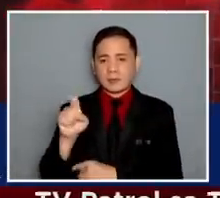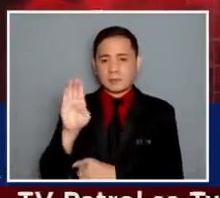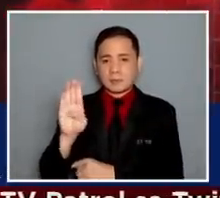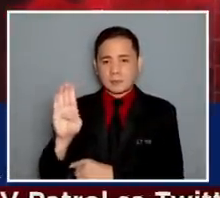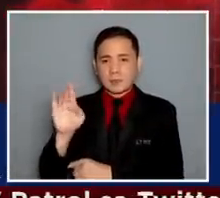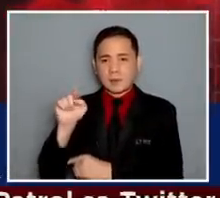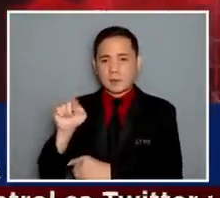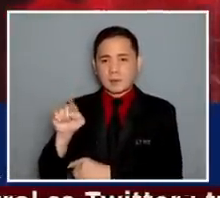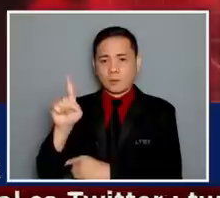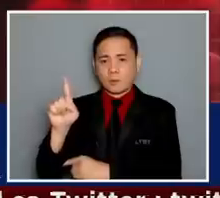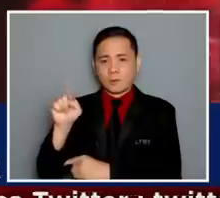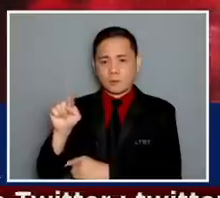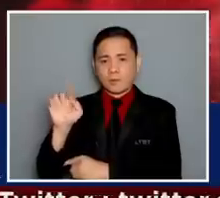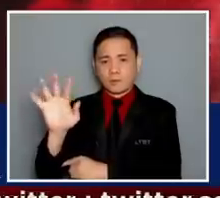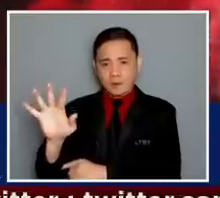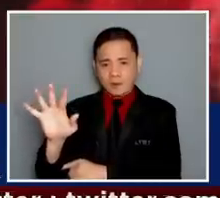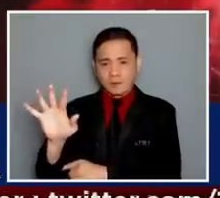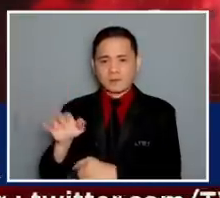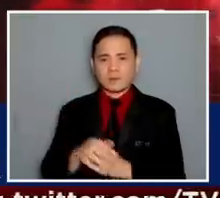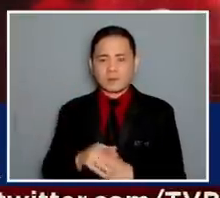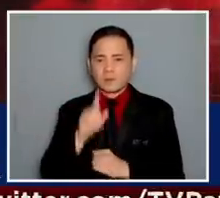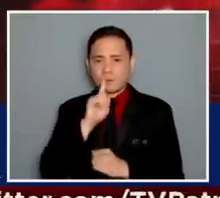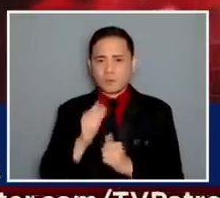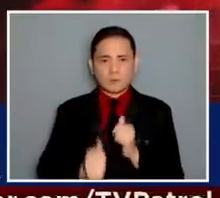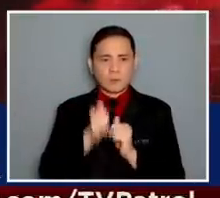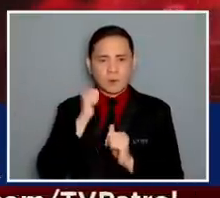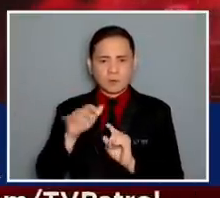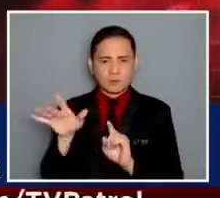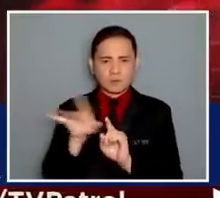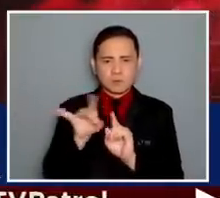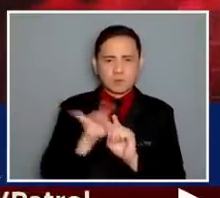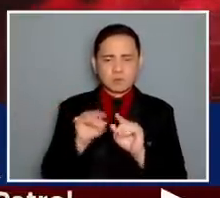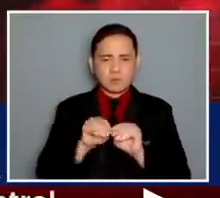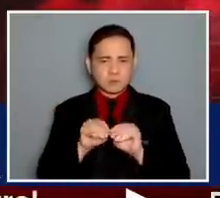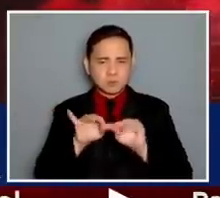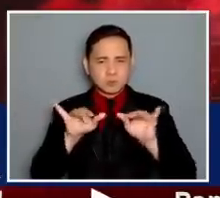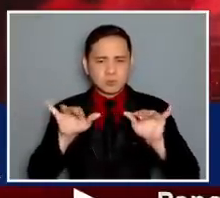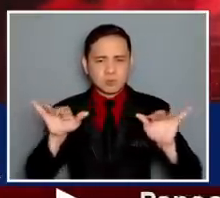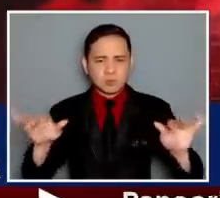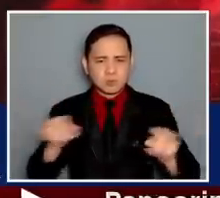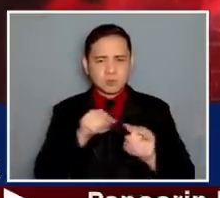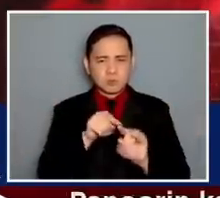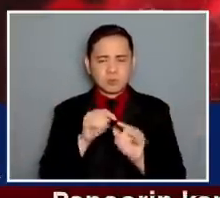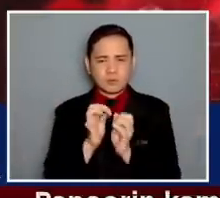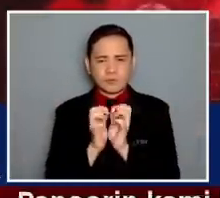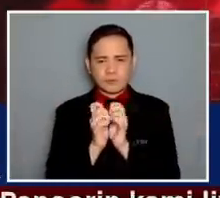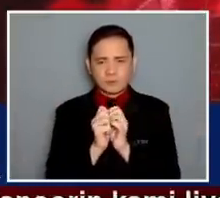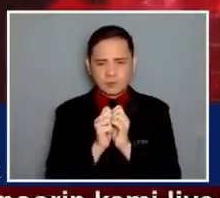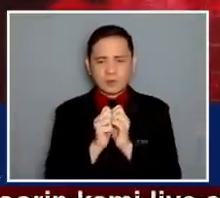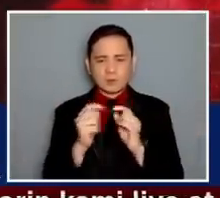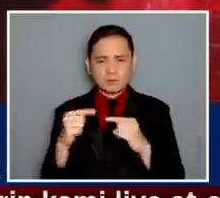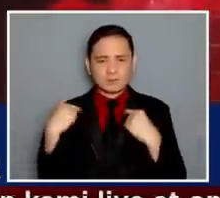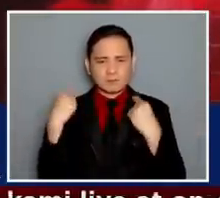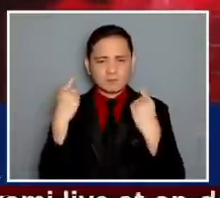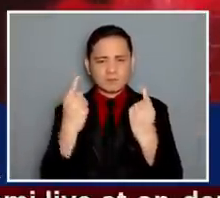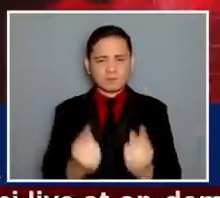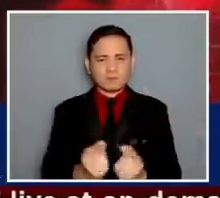XBB.1.5 na binansagang The Kraken ang siyang pinaka-nakahahawang COVID-19 subvariant sa